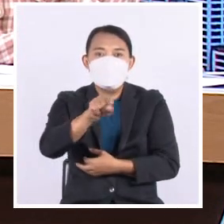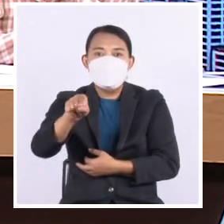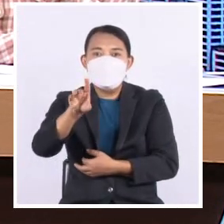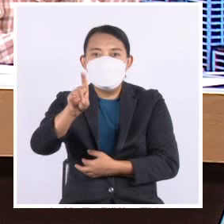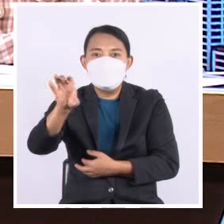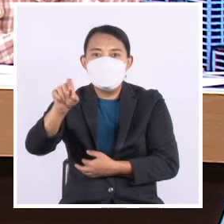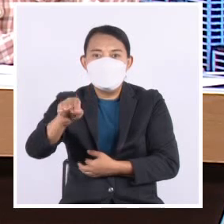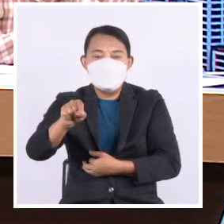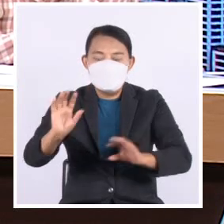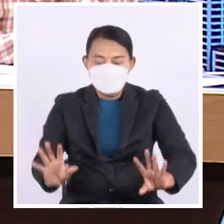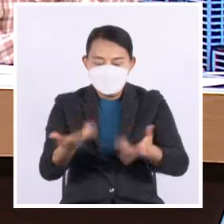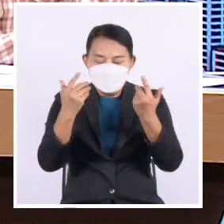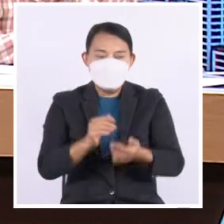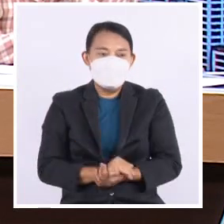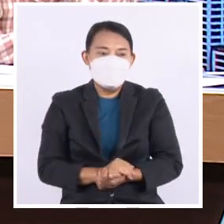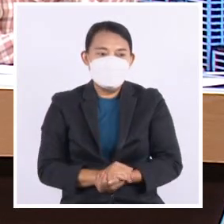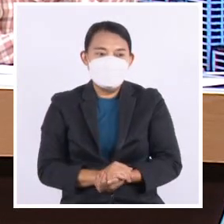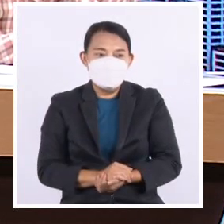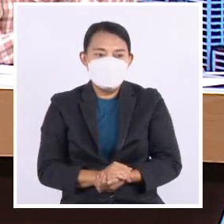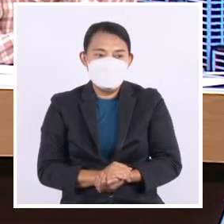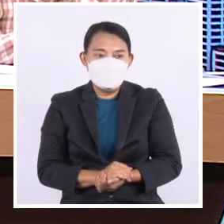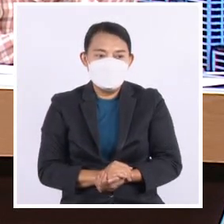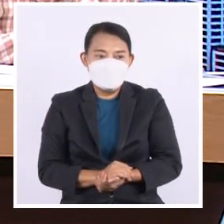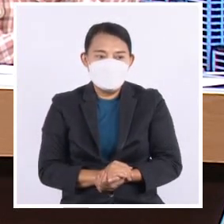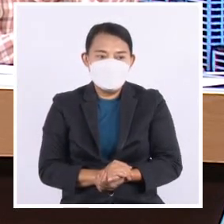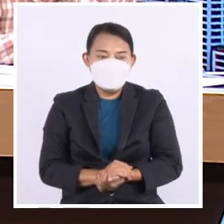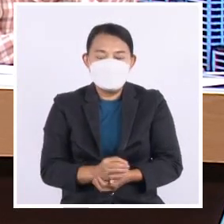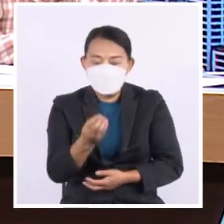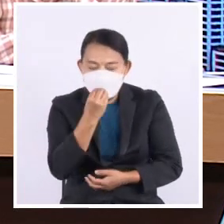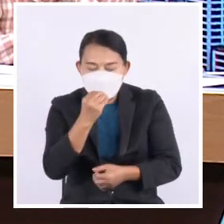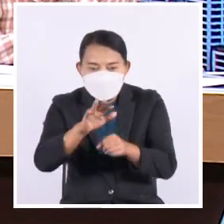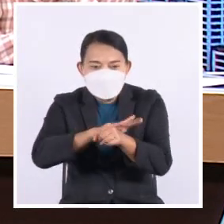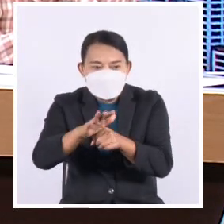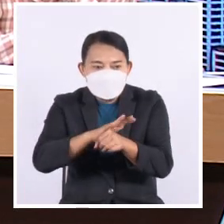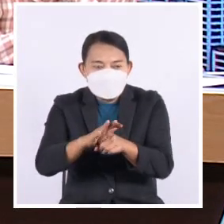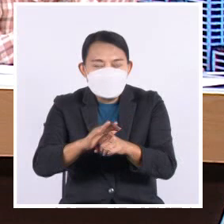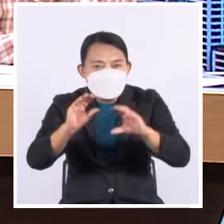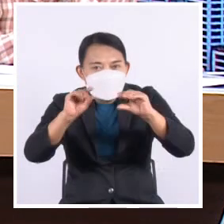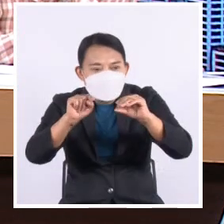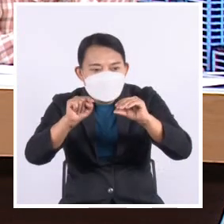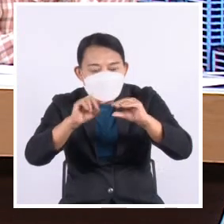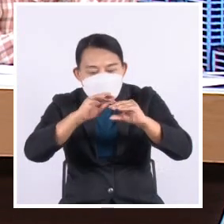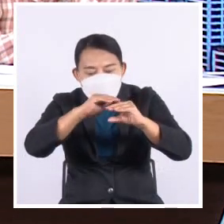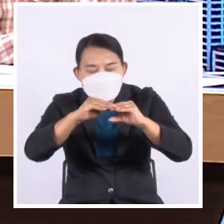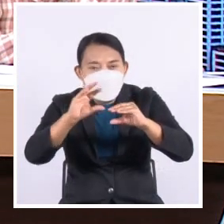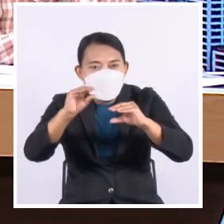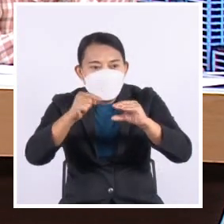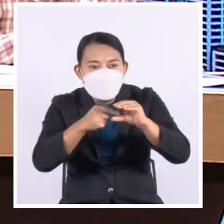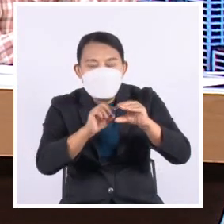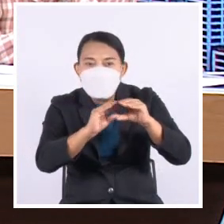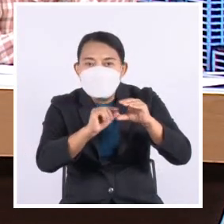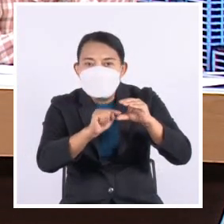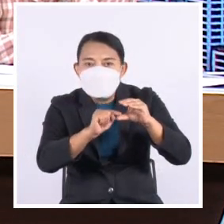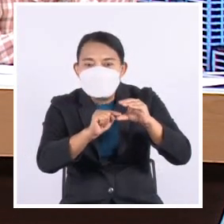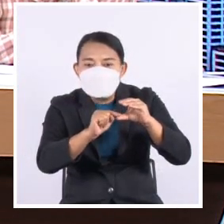แล้วนะครับ คือลักษณะเนี่ยพอตอนนี้มันยังไม่สุกมาก ครับ มันก็จะหามข้างนอกมันกรอบแต่ข้างในมันนุ่มจริง ๆพี่จิ๋มบ